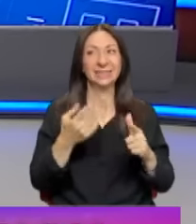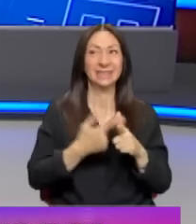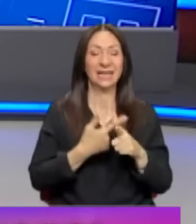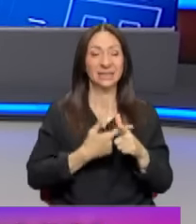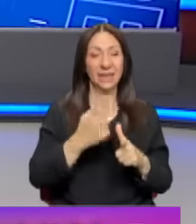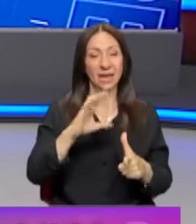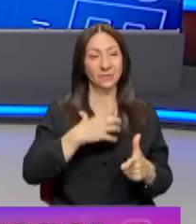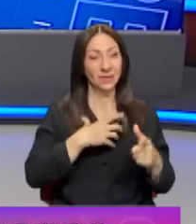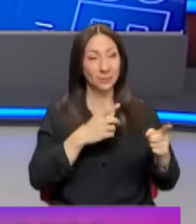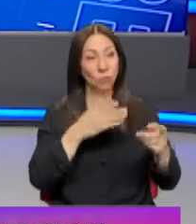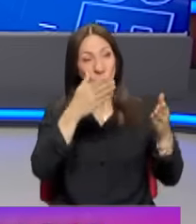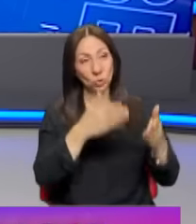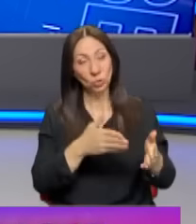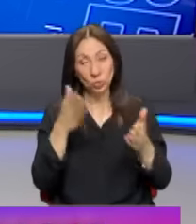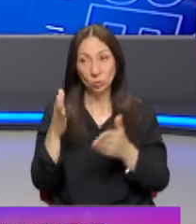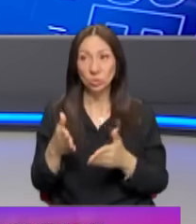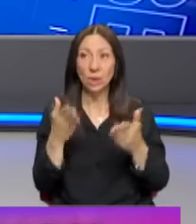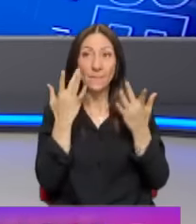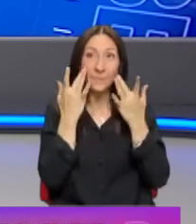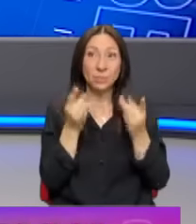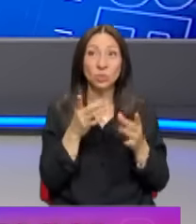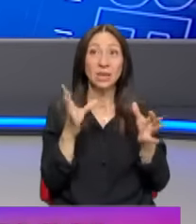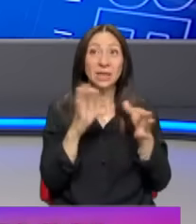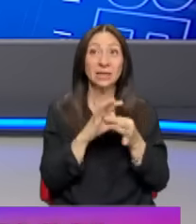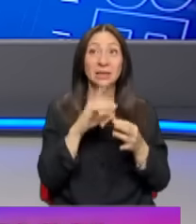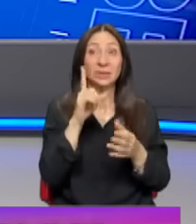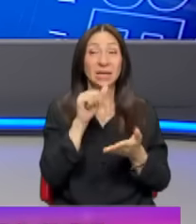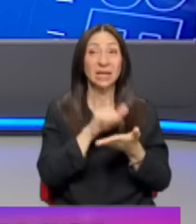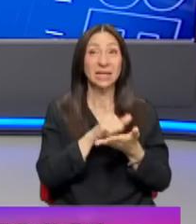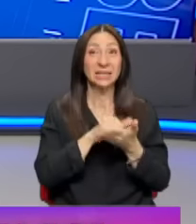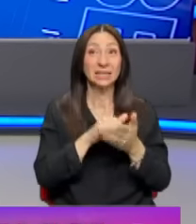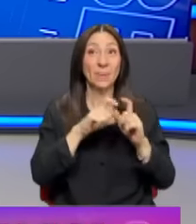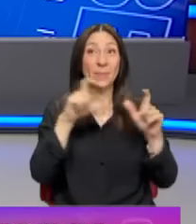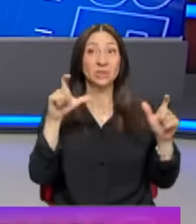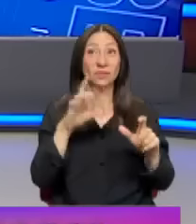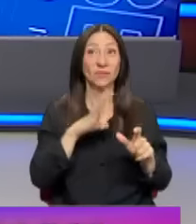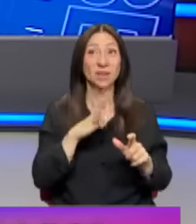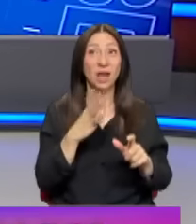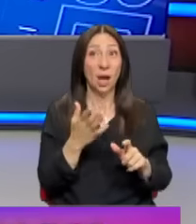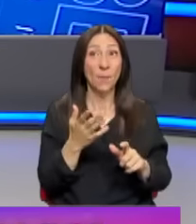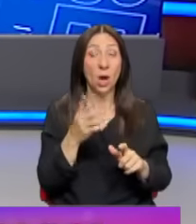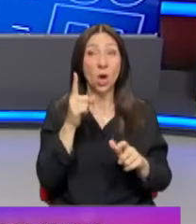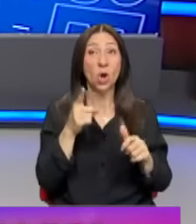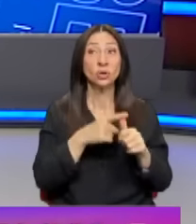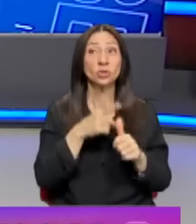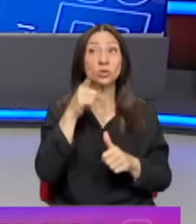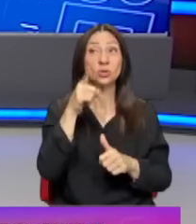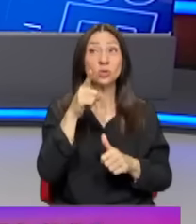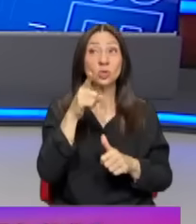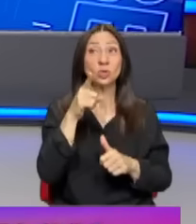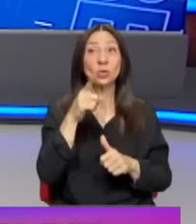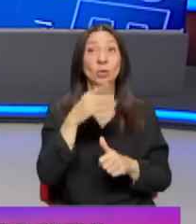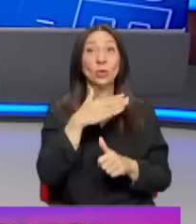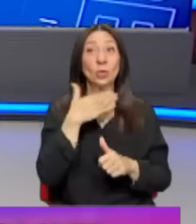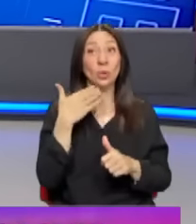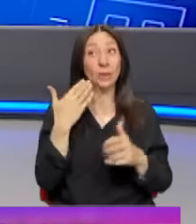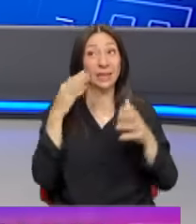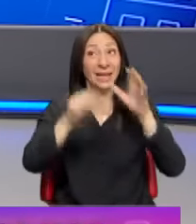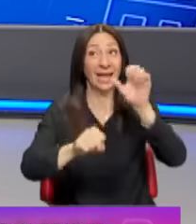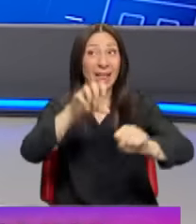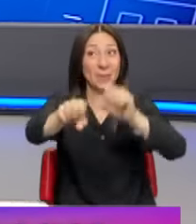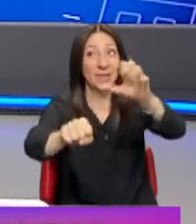kiracının, ev sahibinin durumu da ortada. Hatta bununla ilgili bir gazete manşetimiz vardı ama önce şu kurbanlıkları